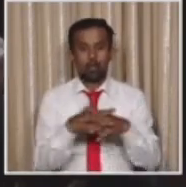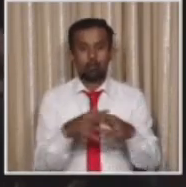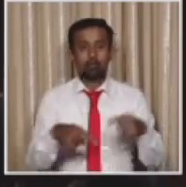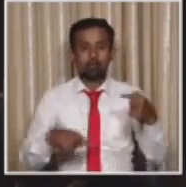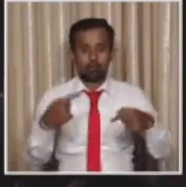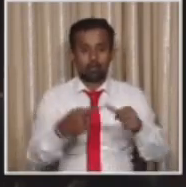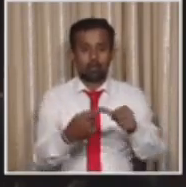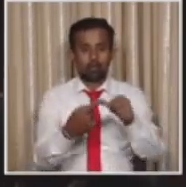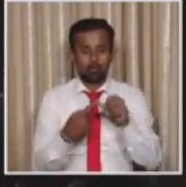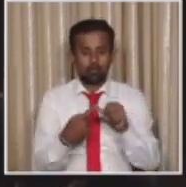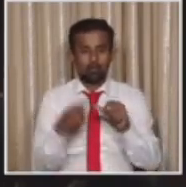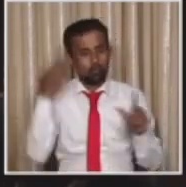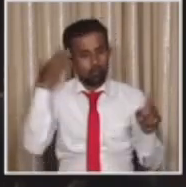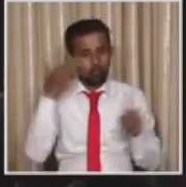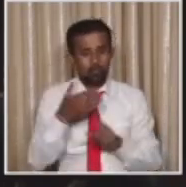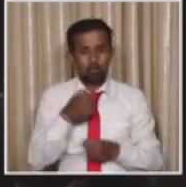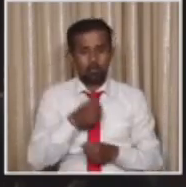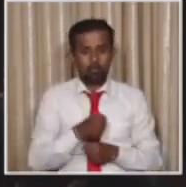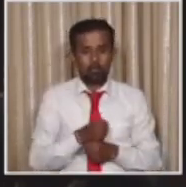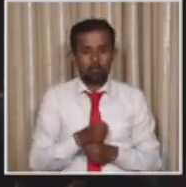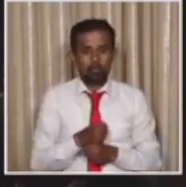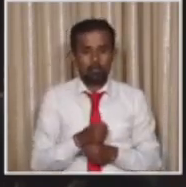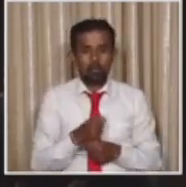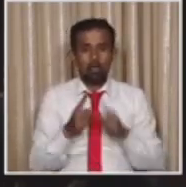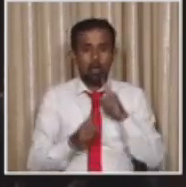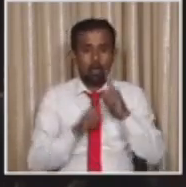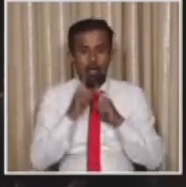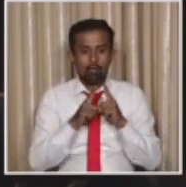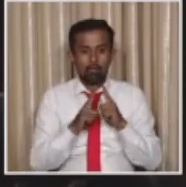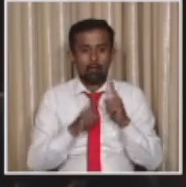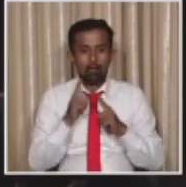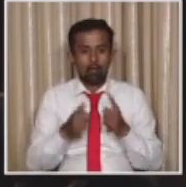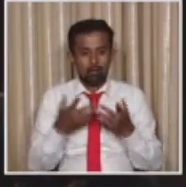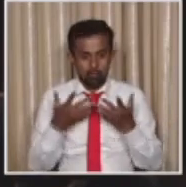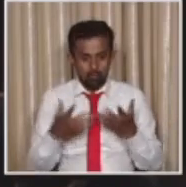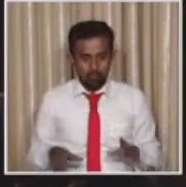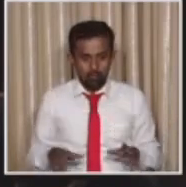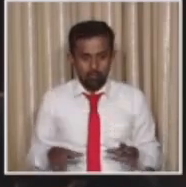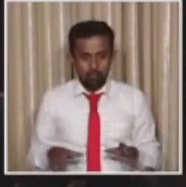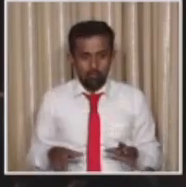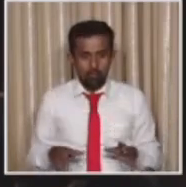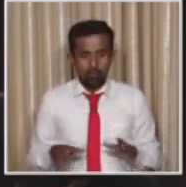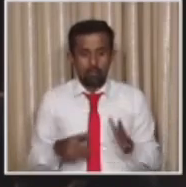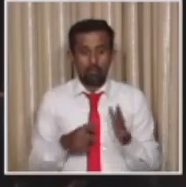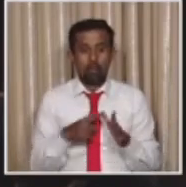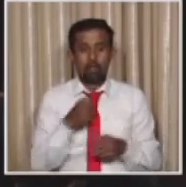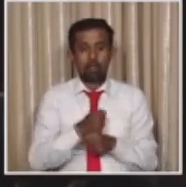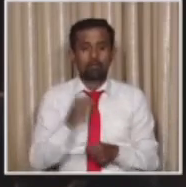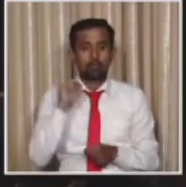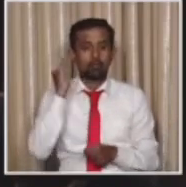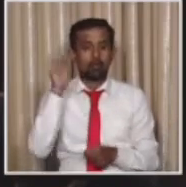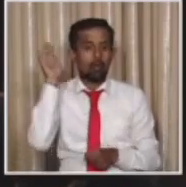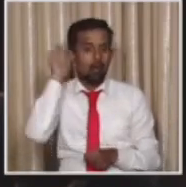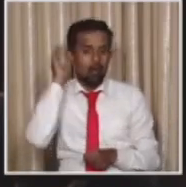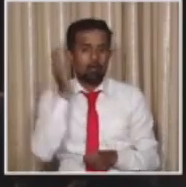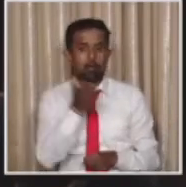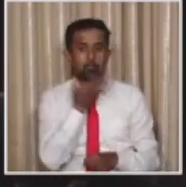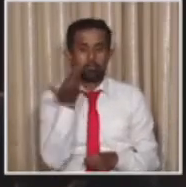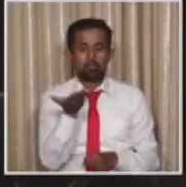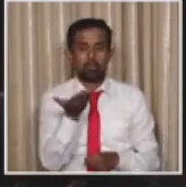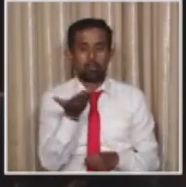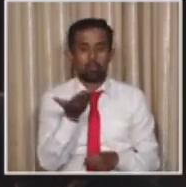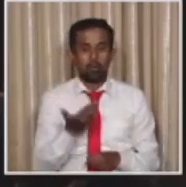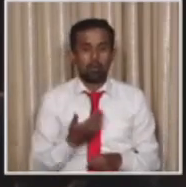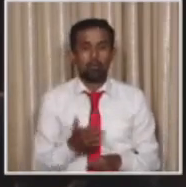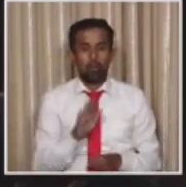ගෙනාවා. හැබැයි මේ සම්බන්ධව ආණ්ඩුව කතා කරලා සාකච්ඡා කරලා එහෙනම් නීතිපතිතුමාගෙන් අහන්න තිබුණා මේක අපි